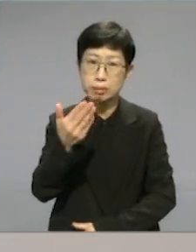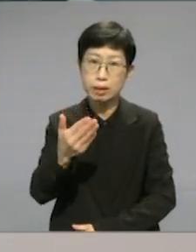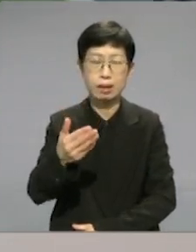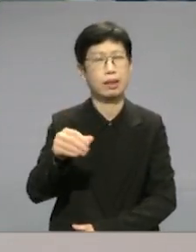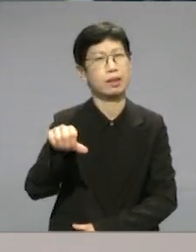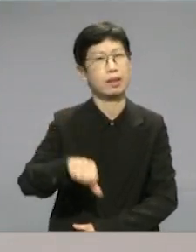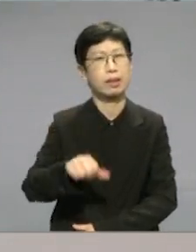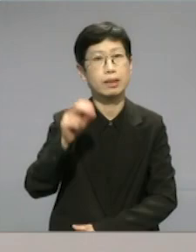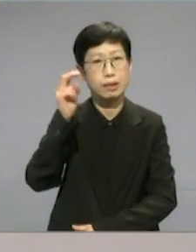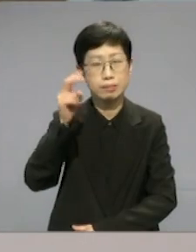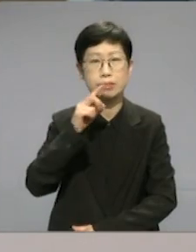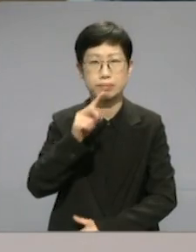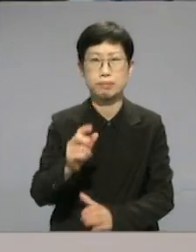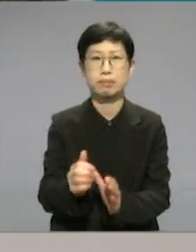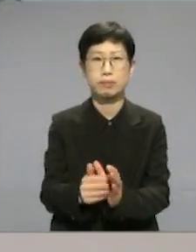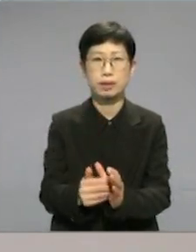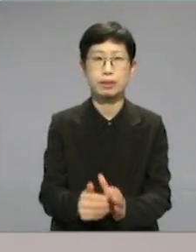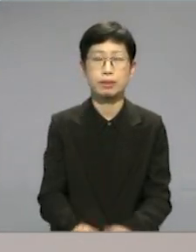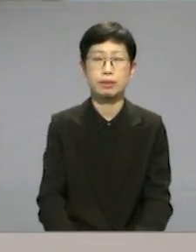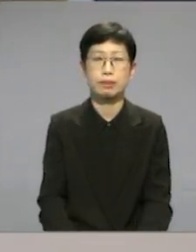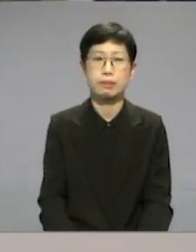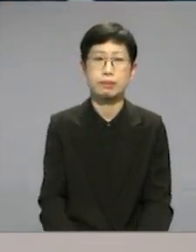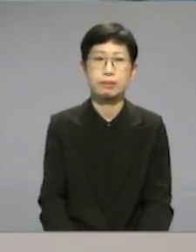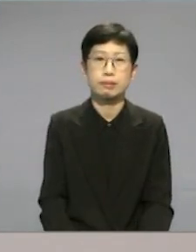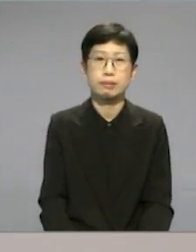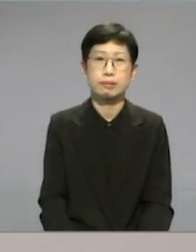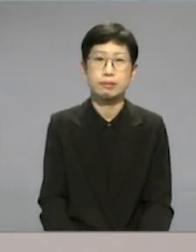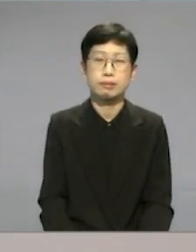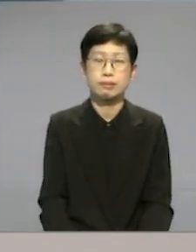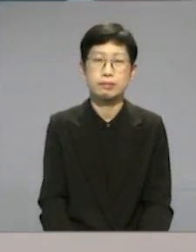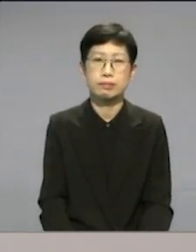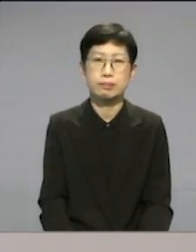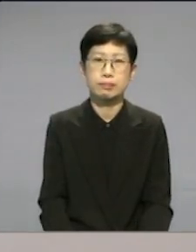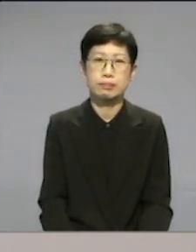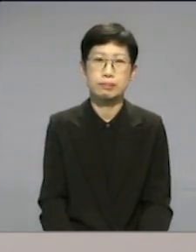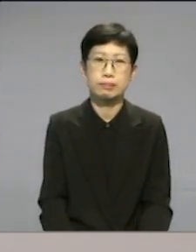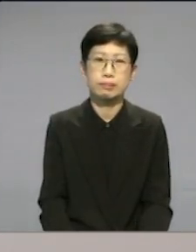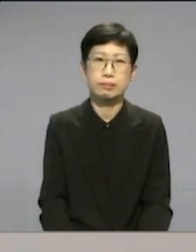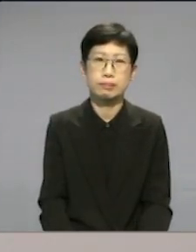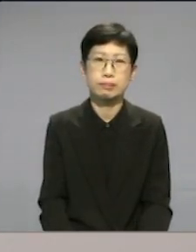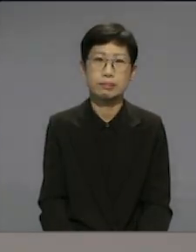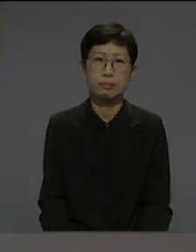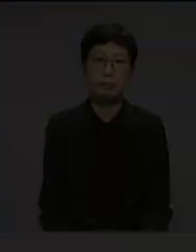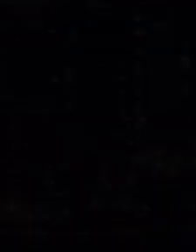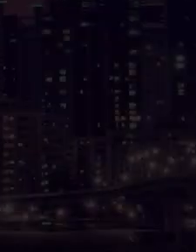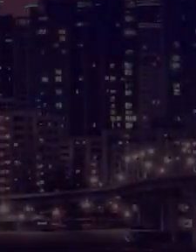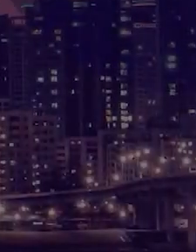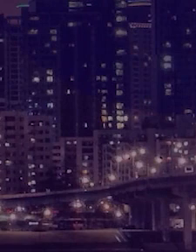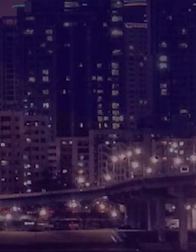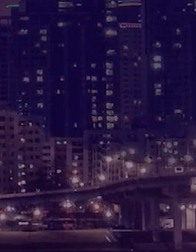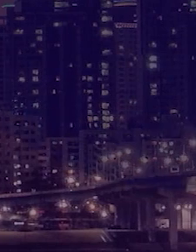가능성은 크지 않은 것으로 예상도 나오고 있습니다. 지금까지 월드 이 브리핑이었습니다.